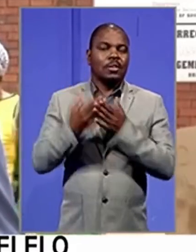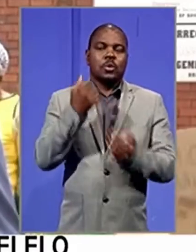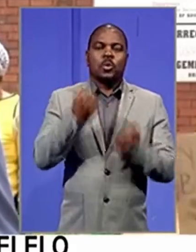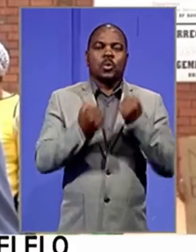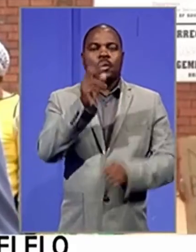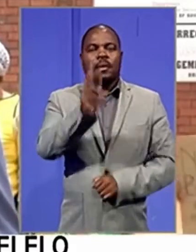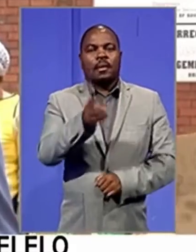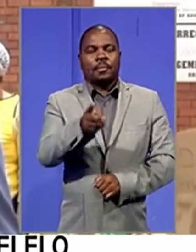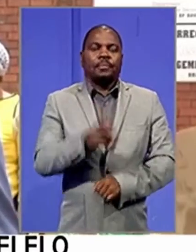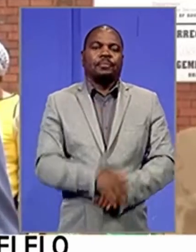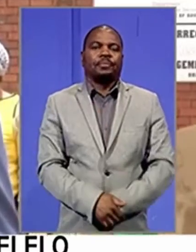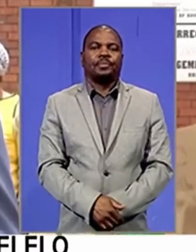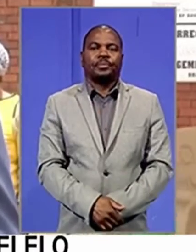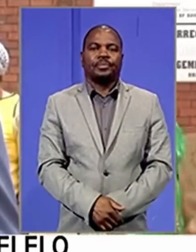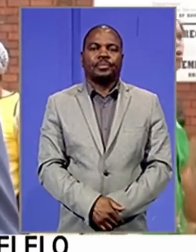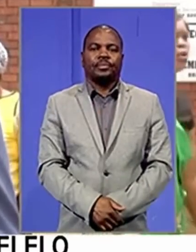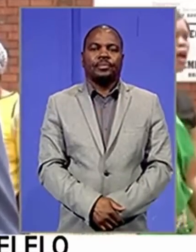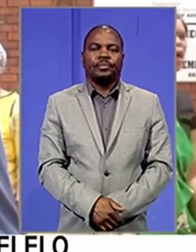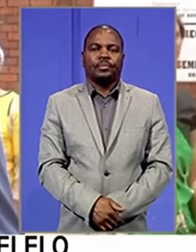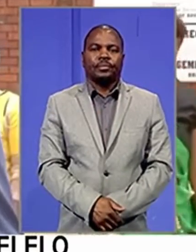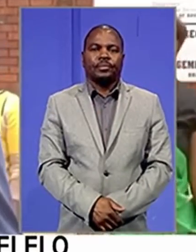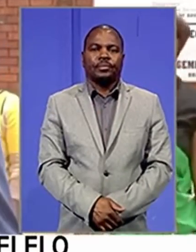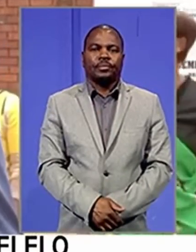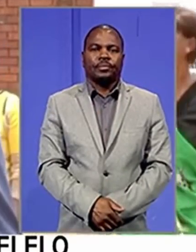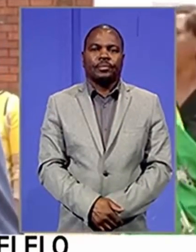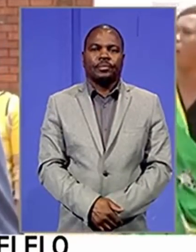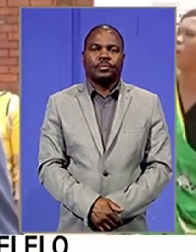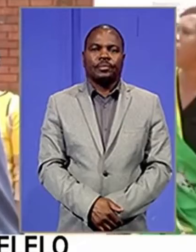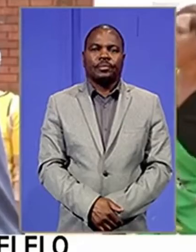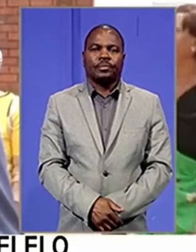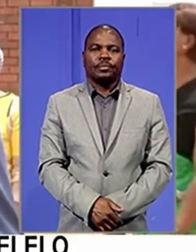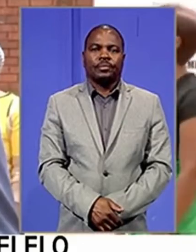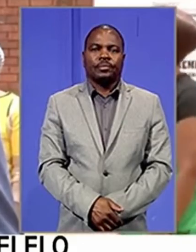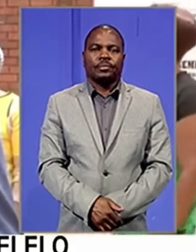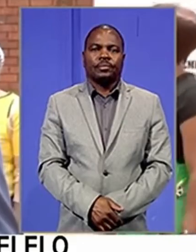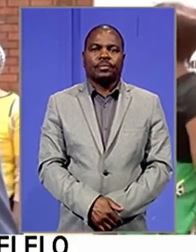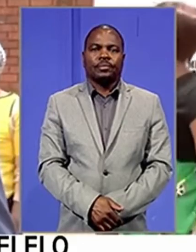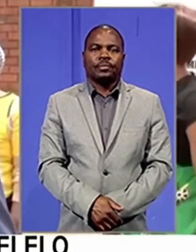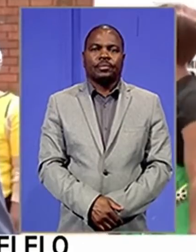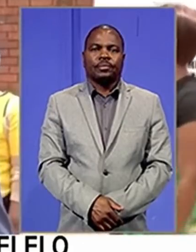pele gape go kgorotsheko. Nna ke Koketšo Motau wa ditaba tša SABC Leboakgomo.